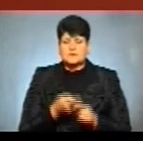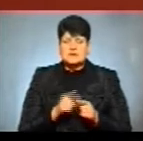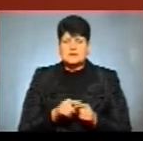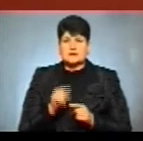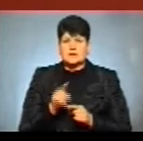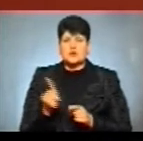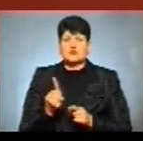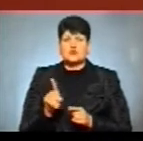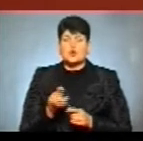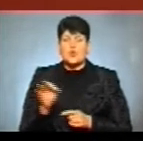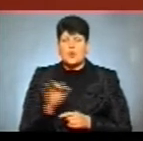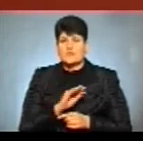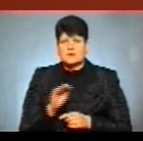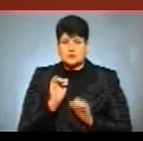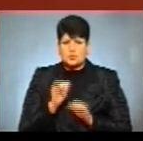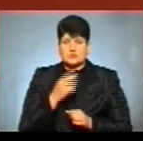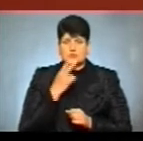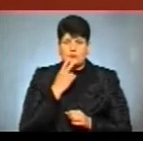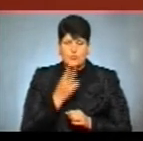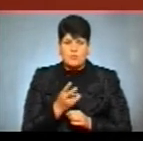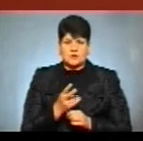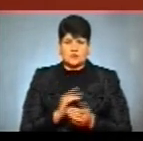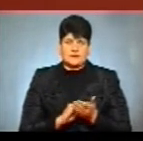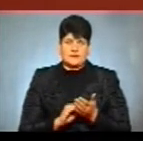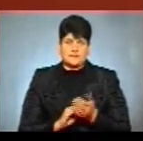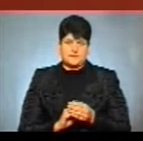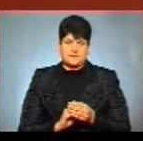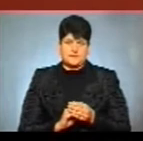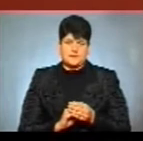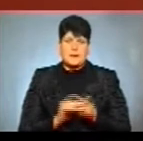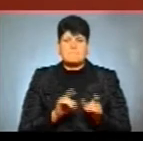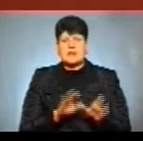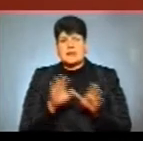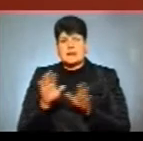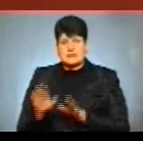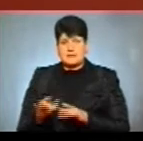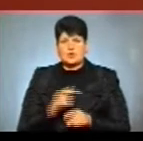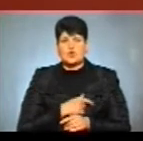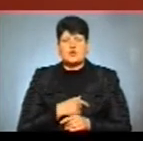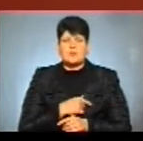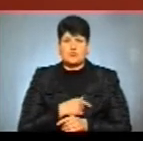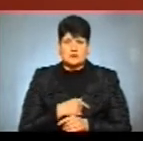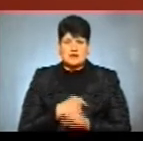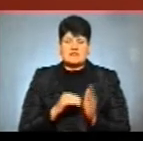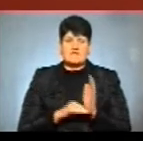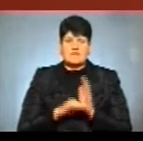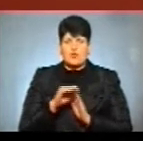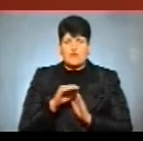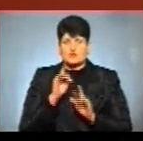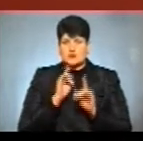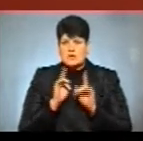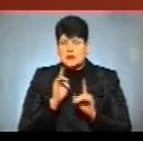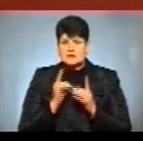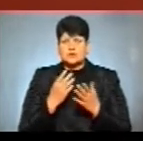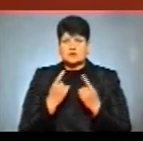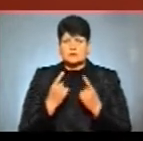що офіційно ми можемо побачити з декларацій. Ну, власне, перейдемо до депутатів Верховної Ради. Якщо